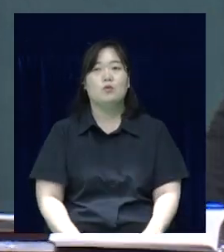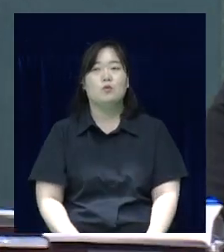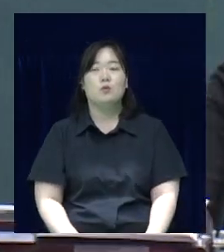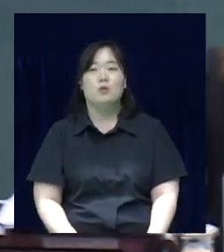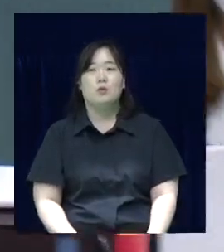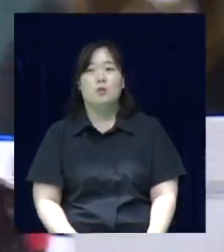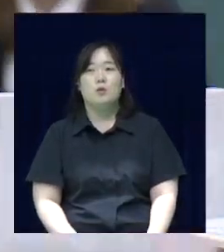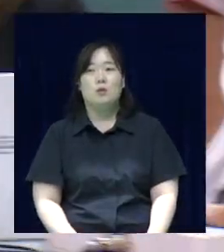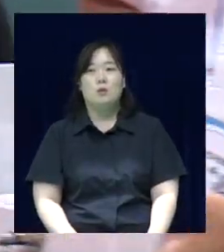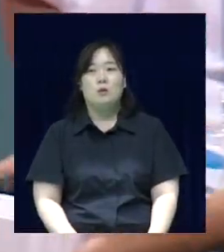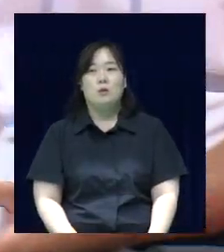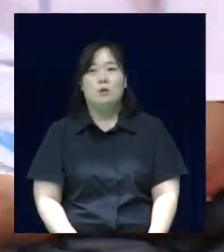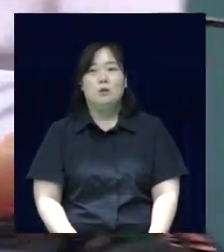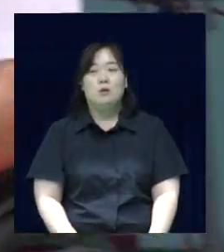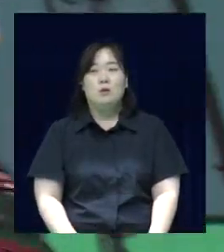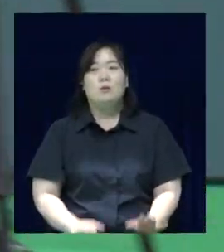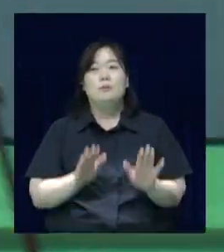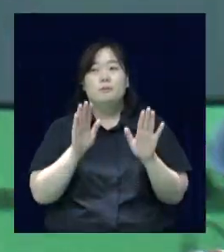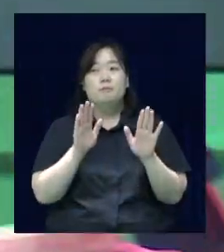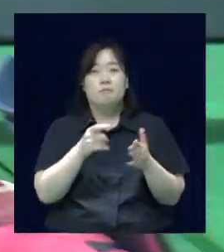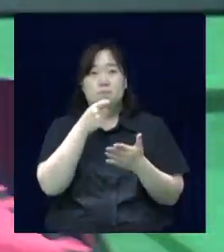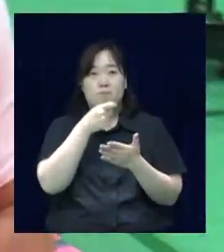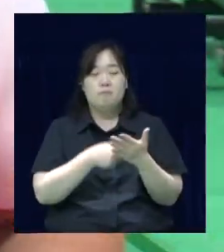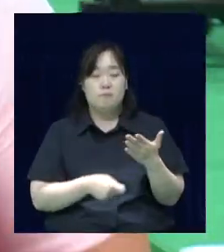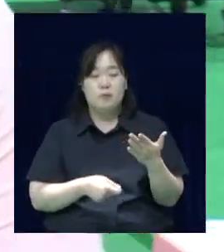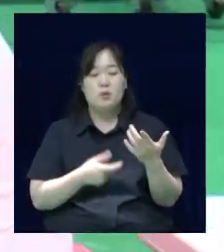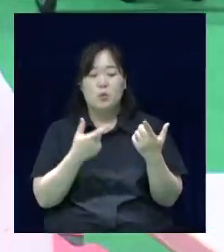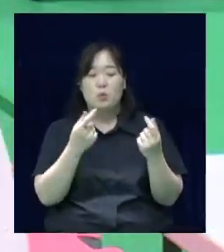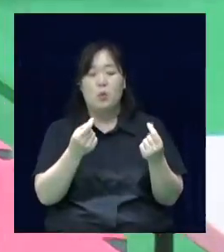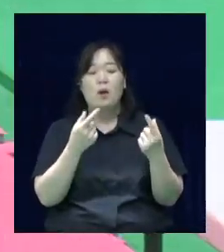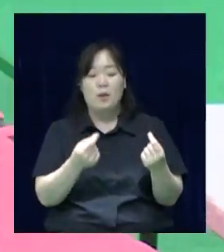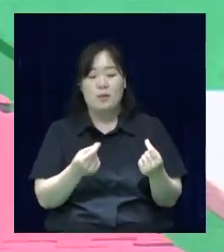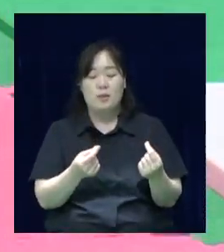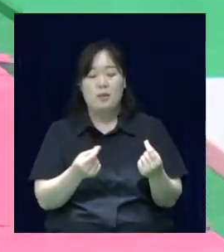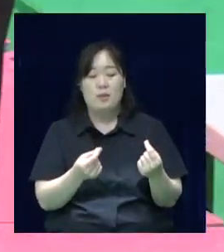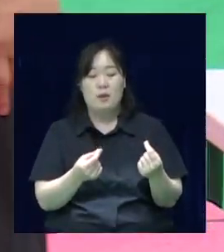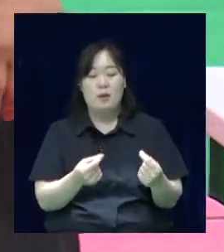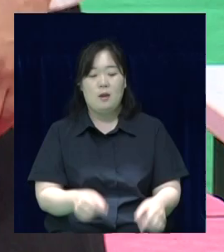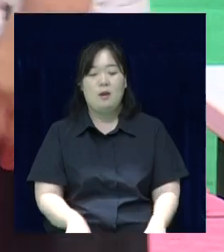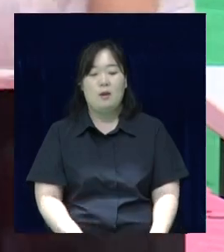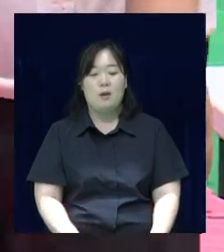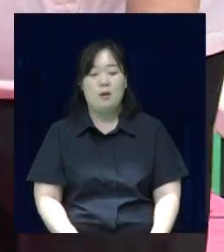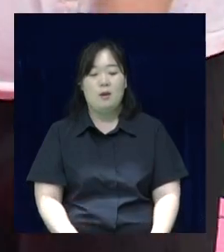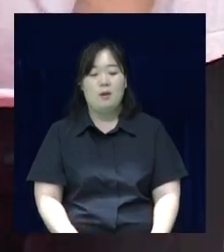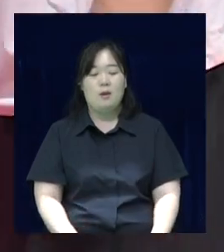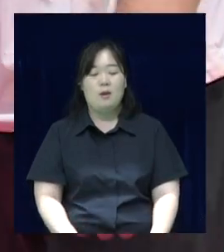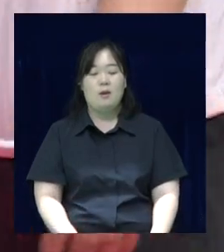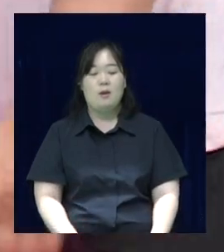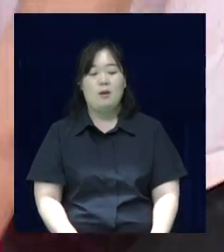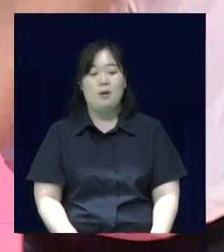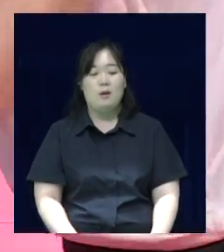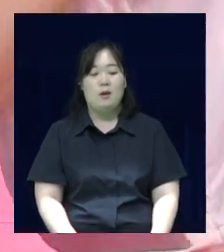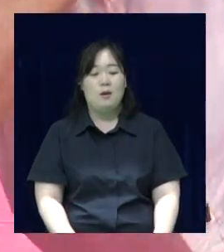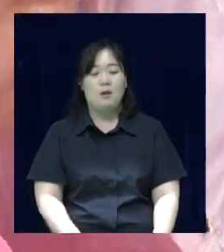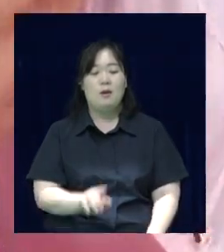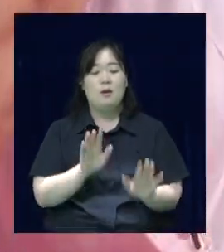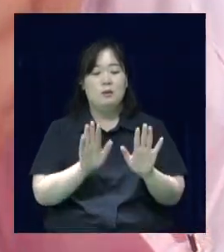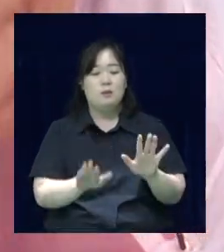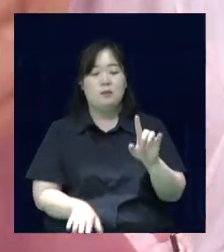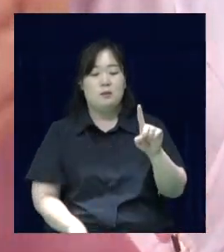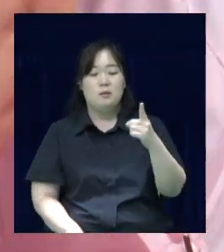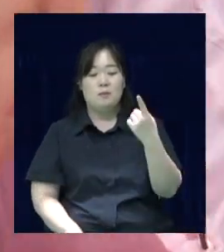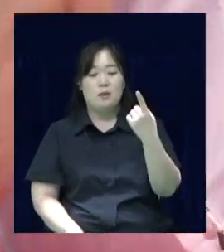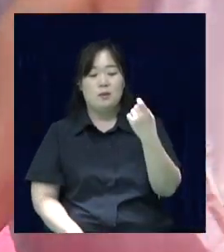황찬호 선수가 지금 들은 기록은 동일하거든요. 네. 예, 만일 이번에 115kg를 만약